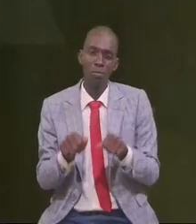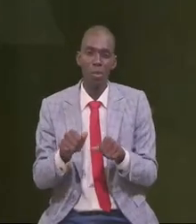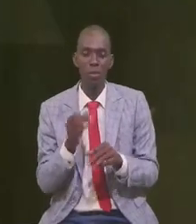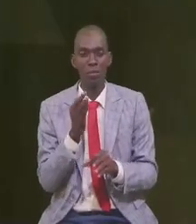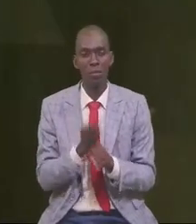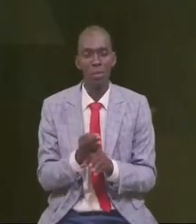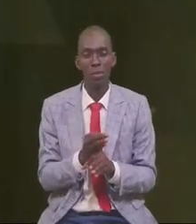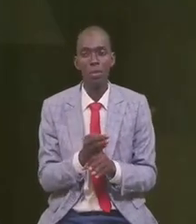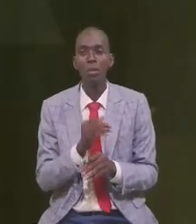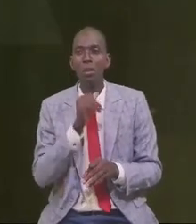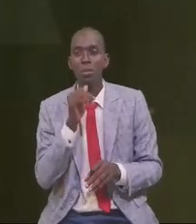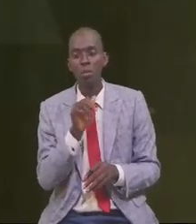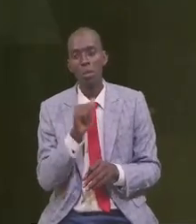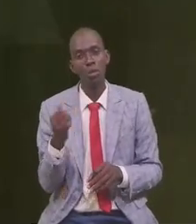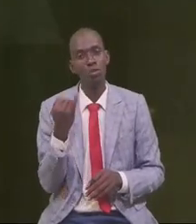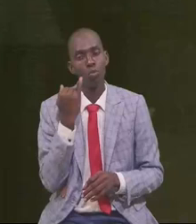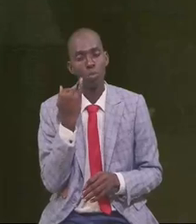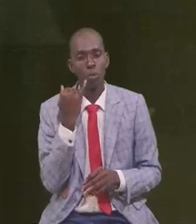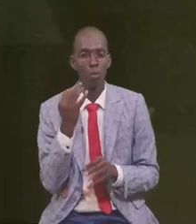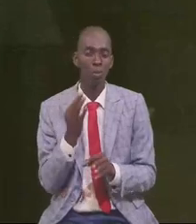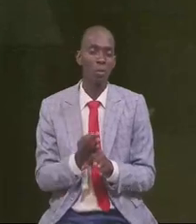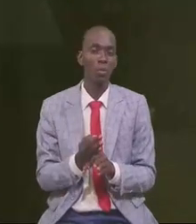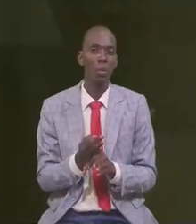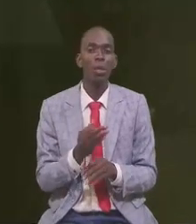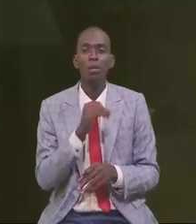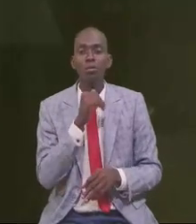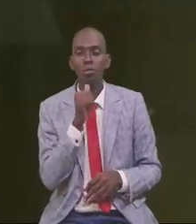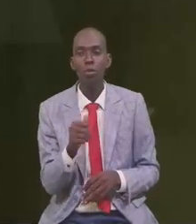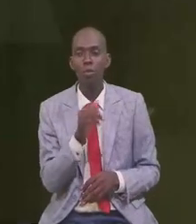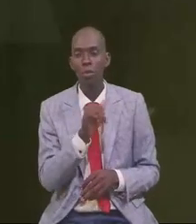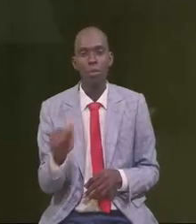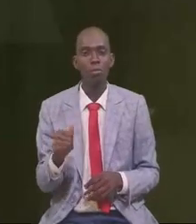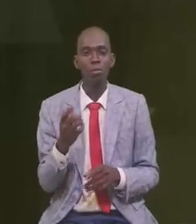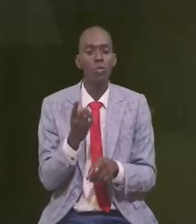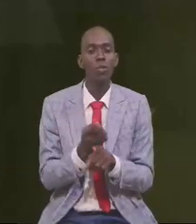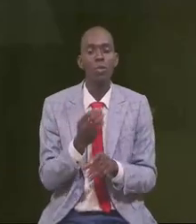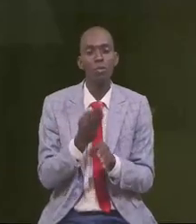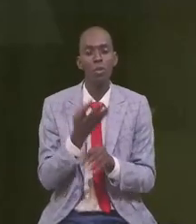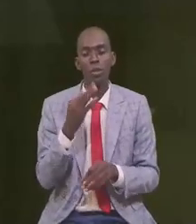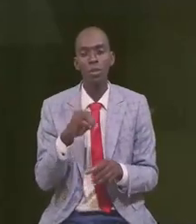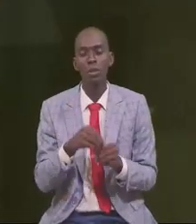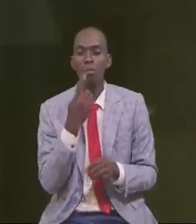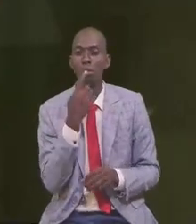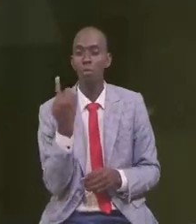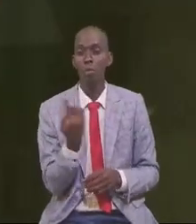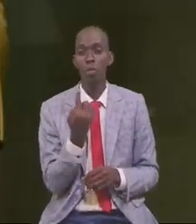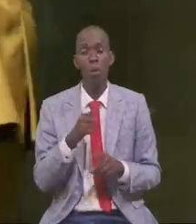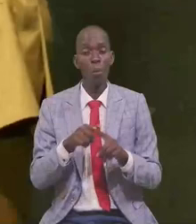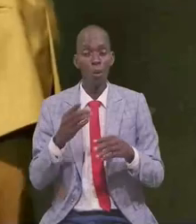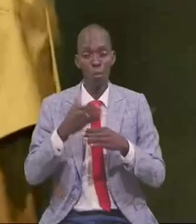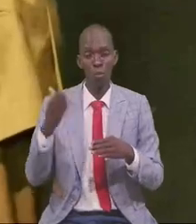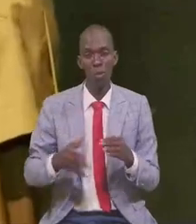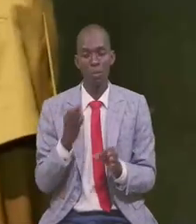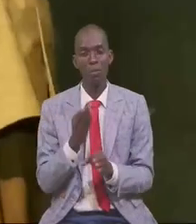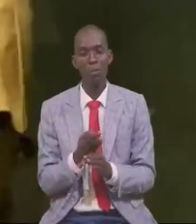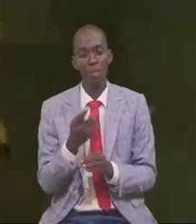en l'air, par une foi supposée et par une foi superficielle, définie. La foi que tu